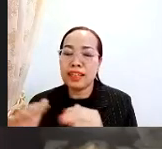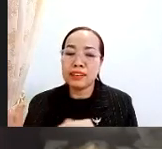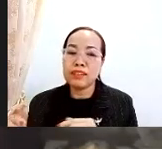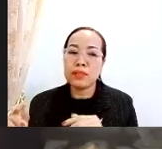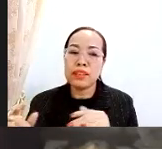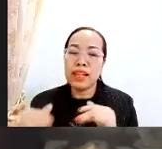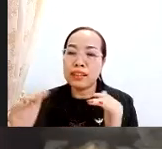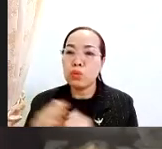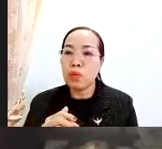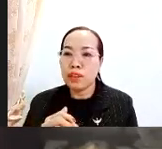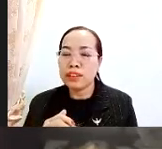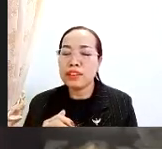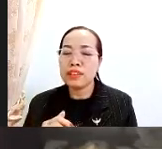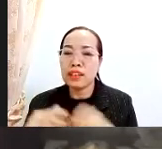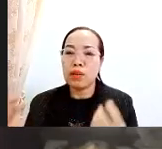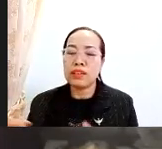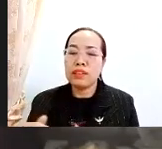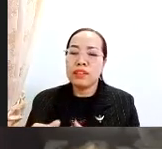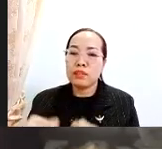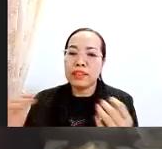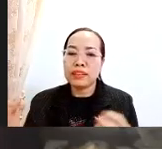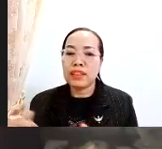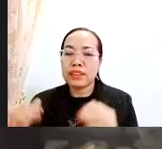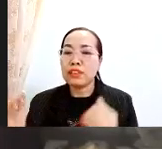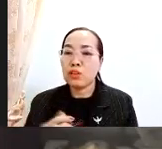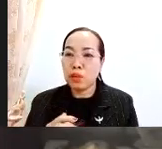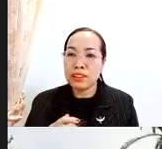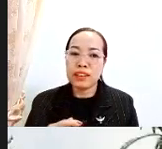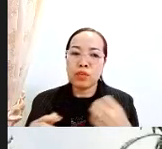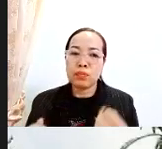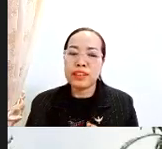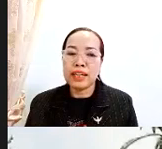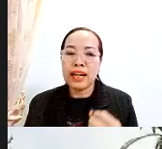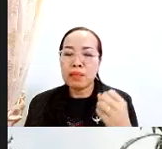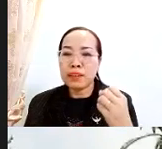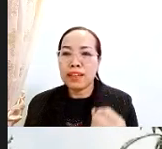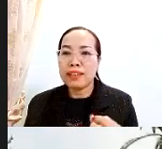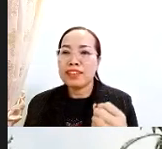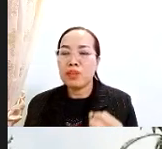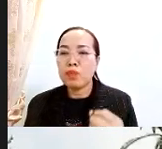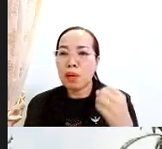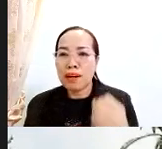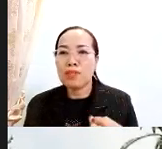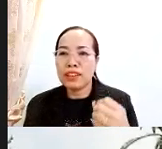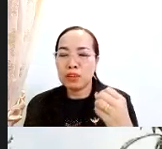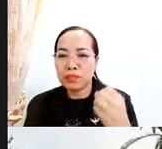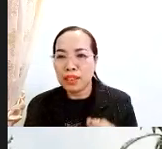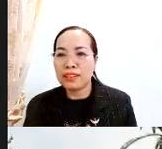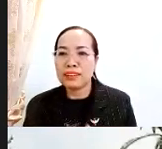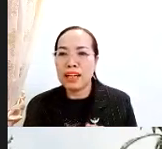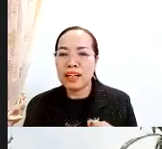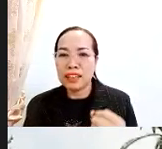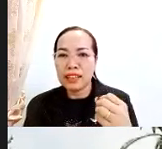để xa dương miên đai cù bỏ dương để còn sau mà chưa cả tệ chôn bỏ dương này quạt miền ca ấy bàn tay nick nhom đo máu nick nhom